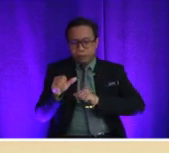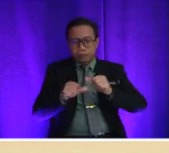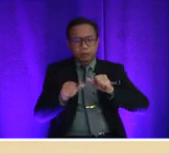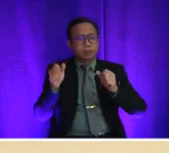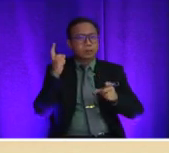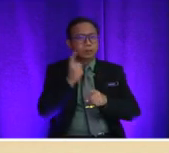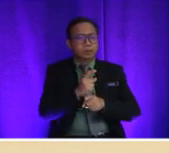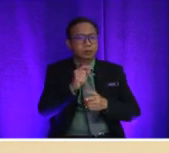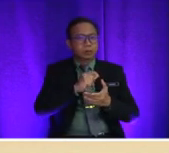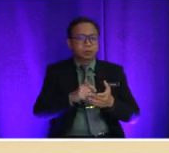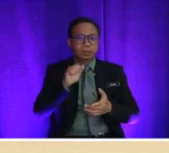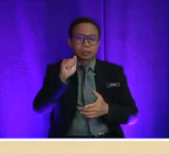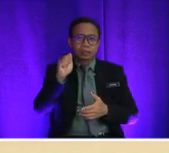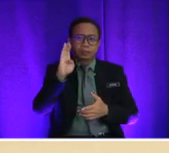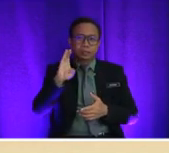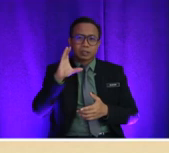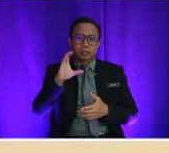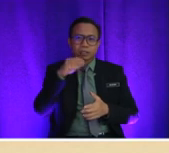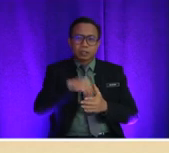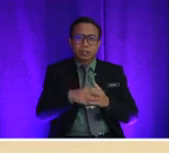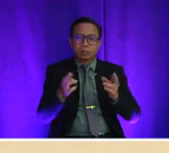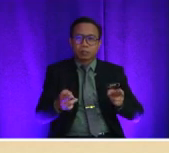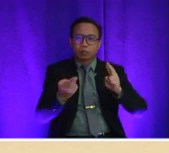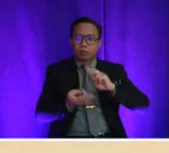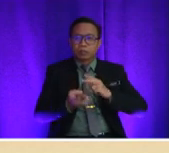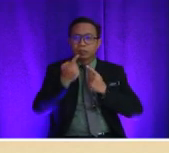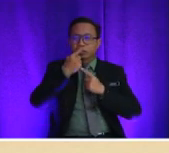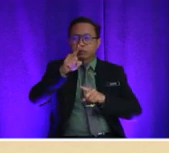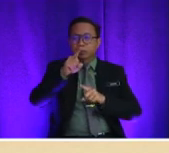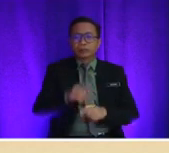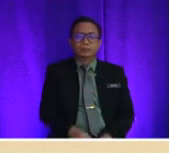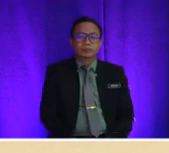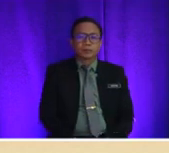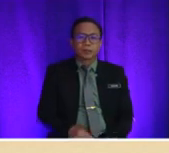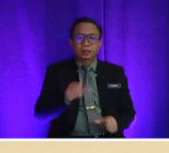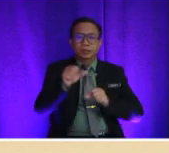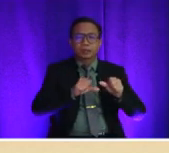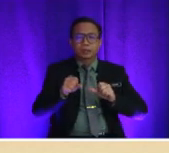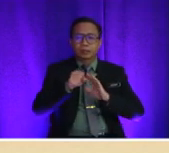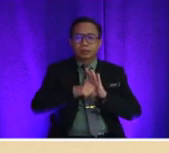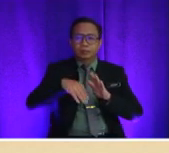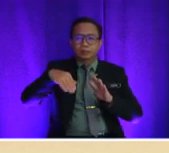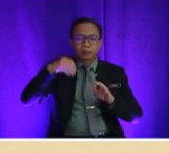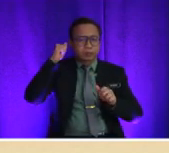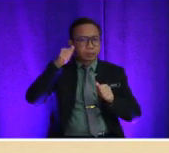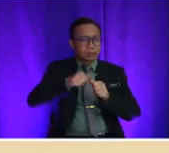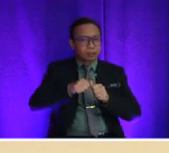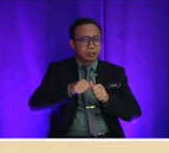menulis ABC dalam ruang jawaban oke eh cuci sebelum sebelum itu